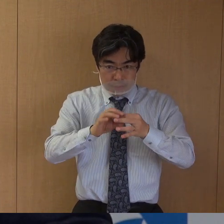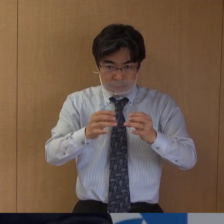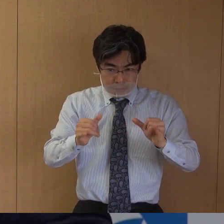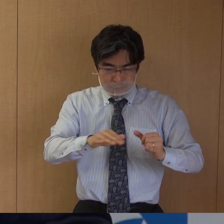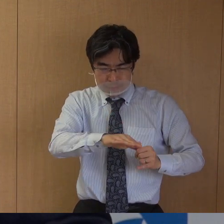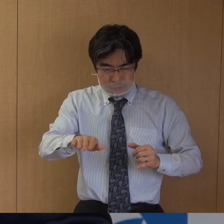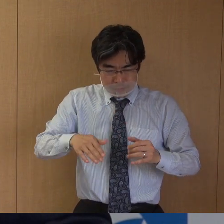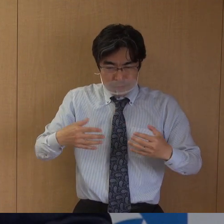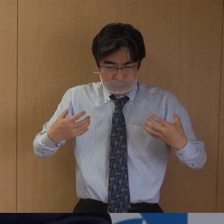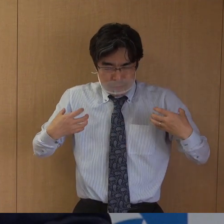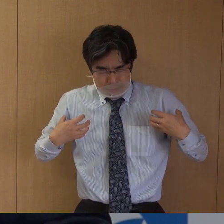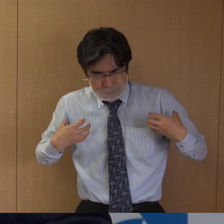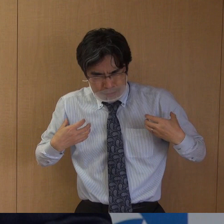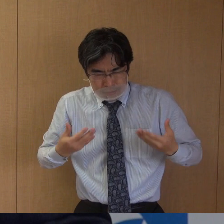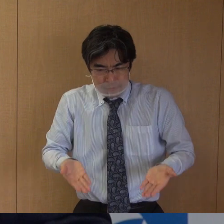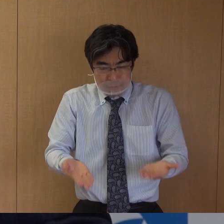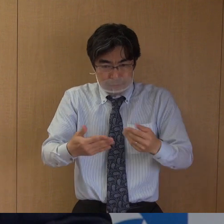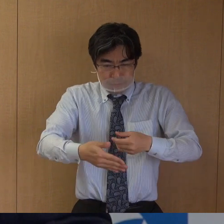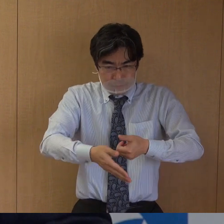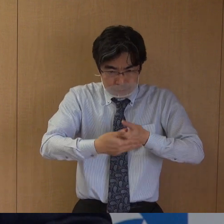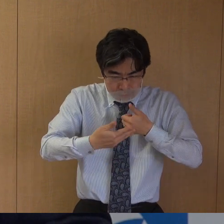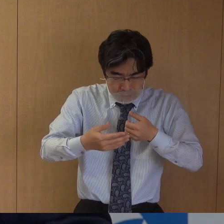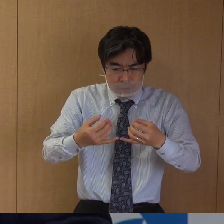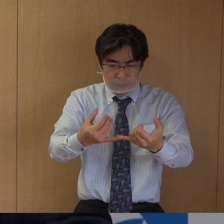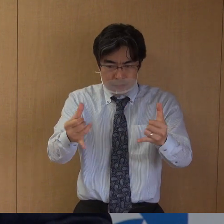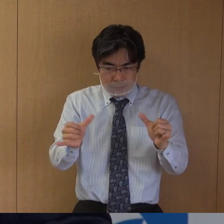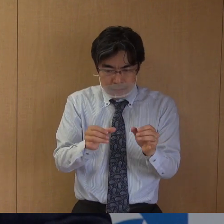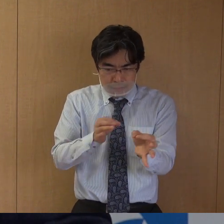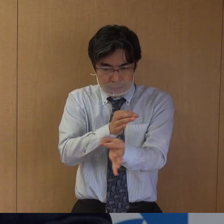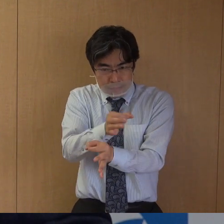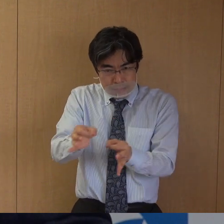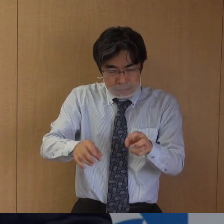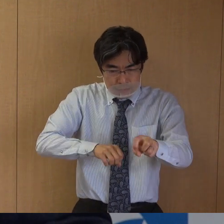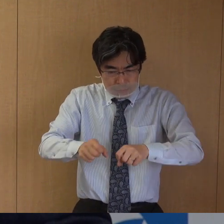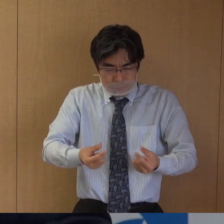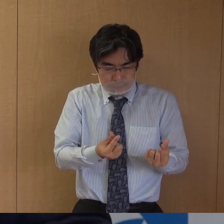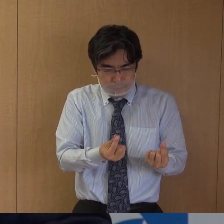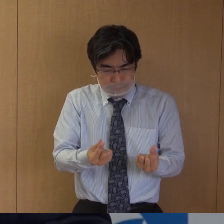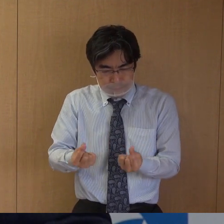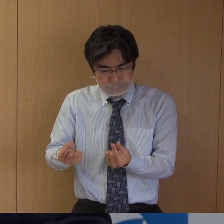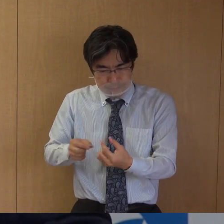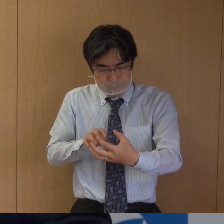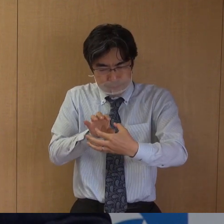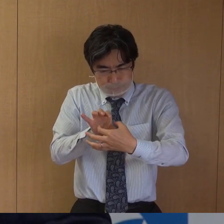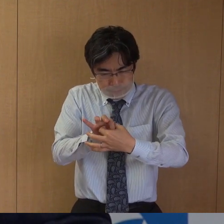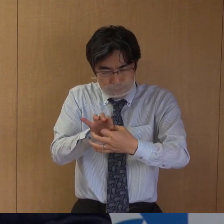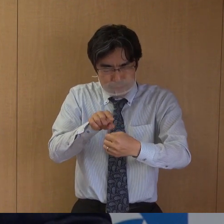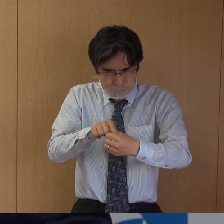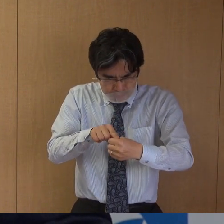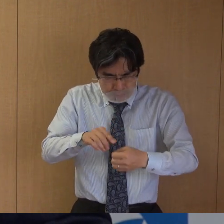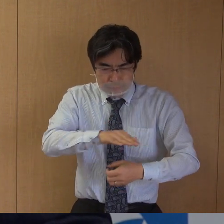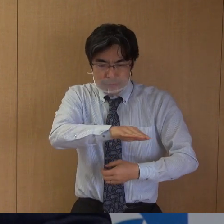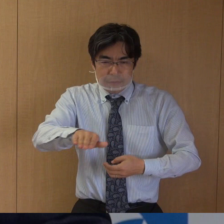減、さらには社会経済の安定につなげるためにも、皆様